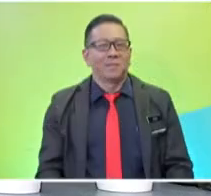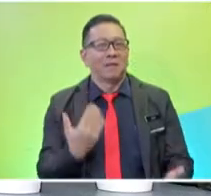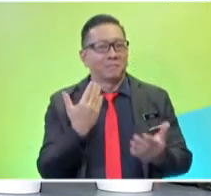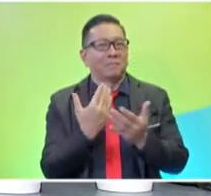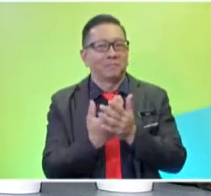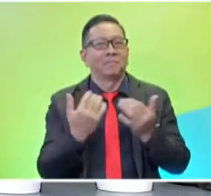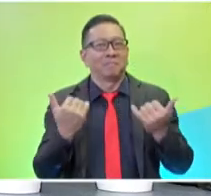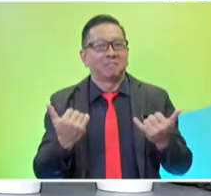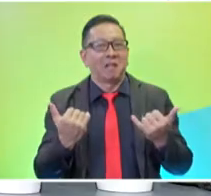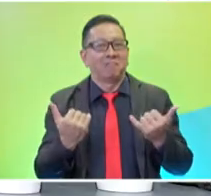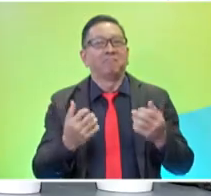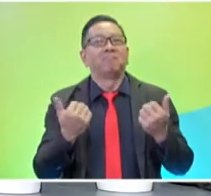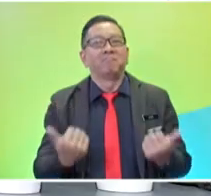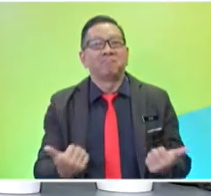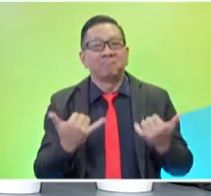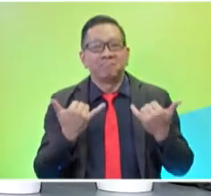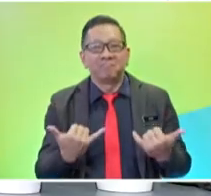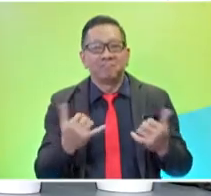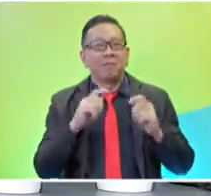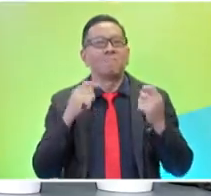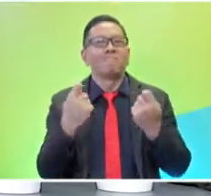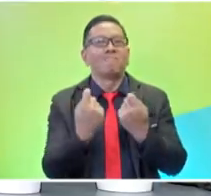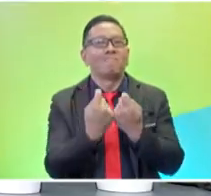di studio kita ada